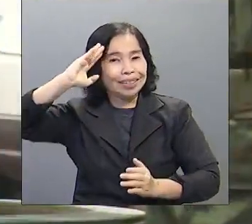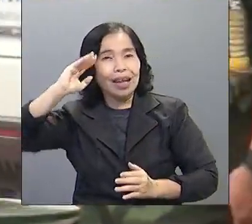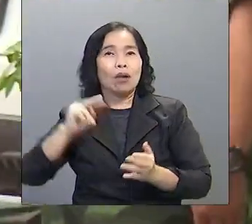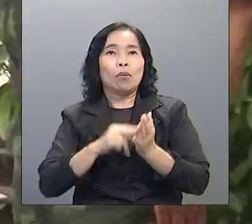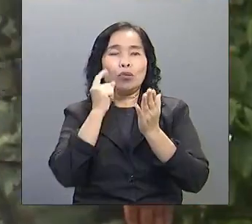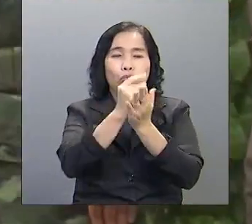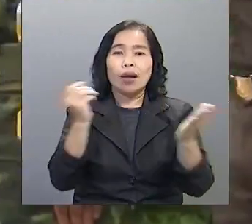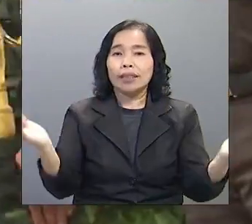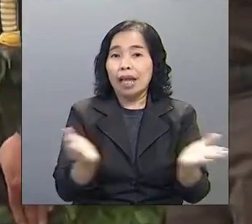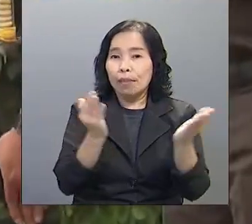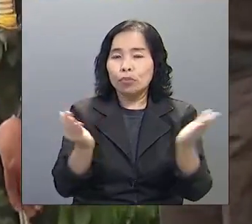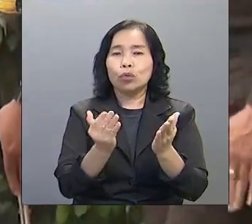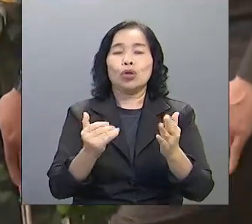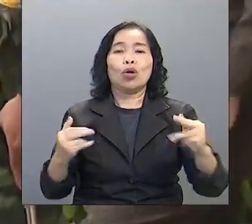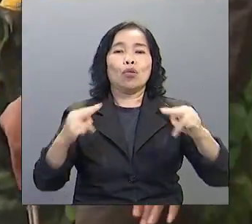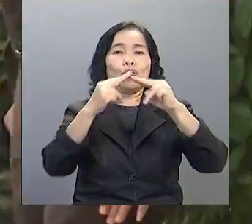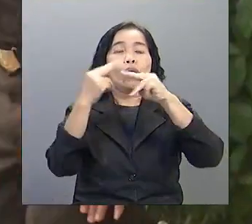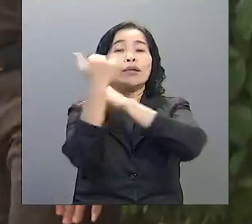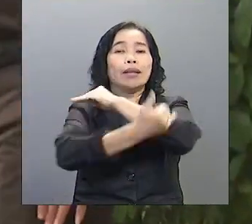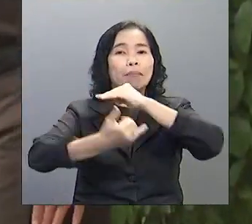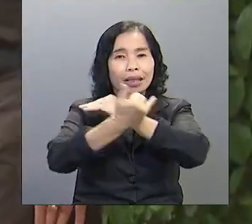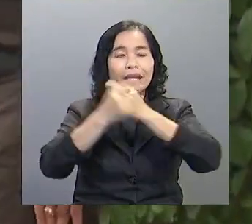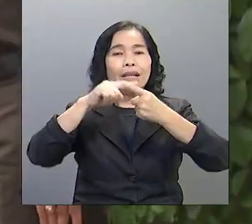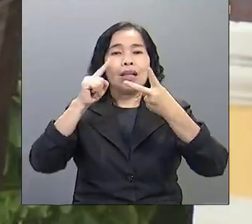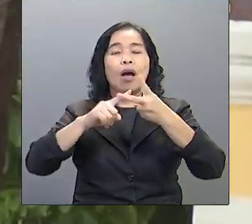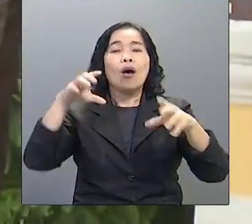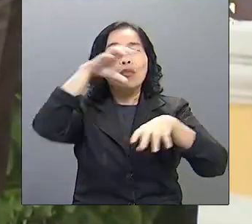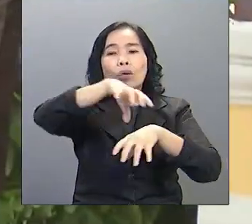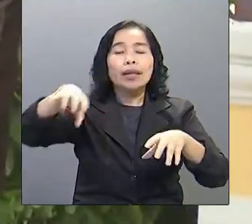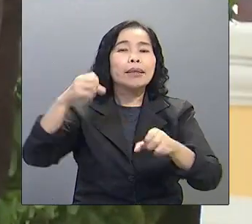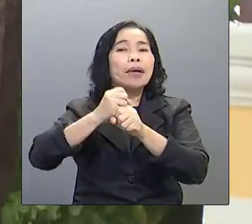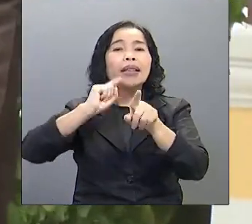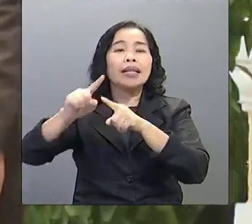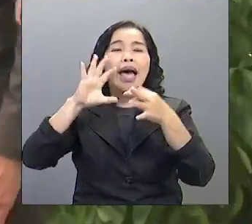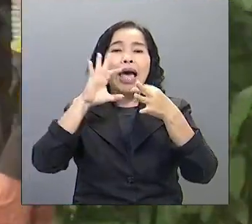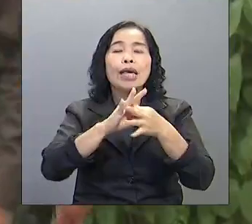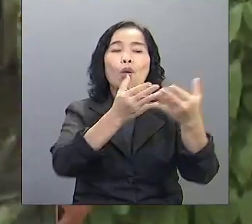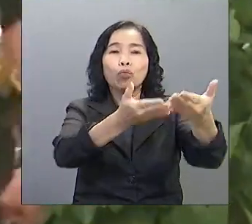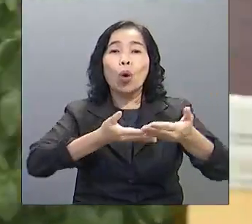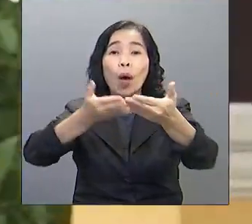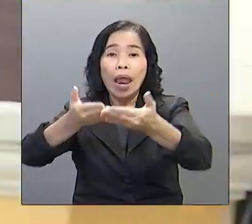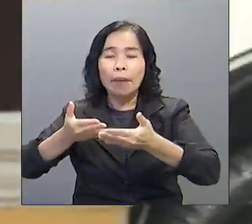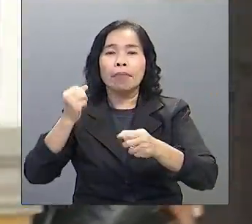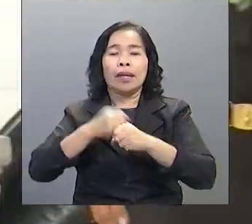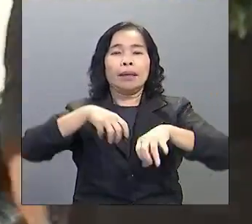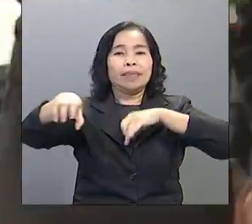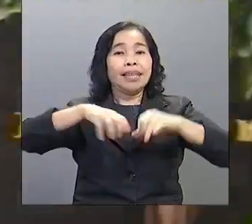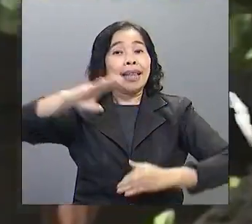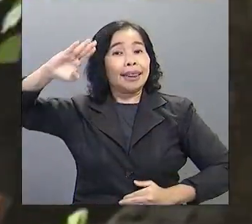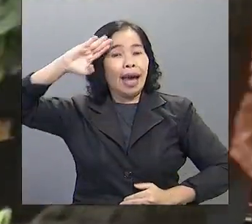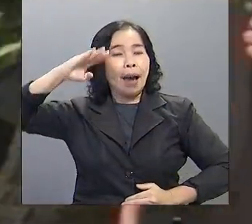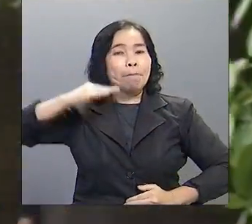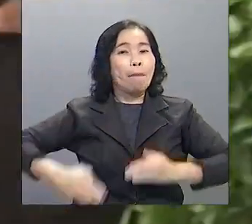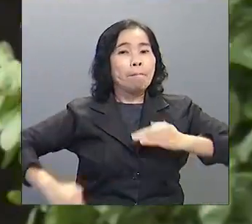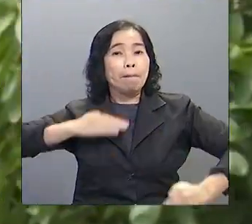สนับสนุนกระทรวงการต่างประเทศและหน่วยงานที่เกี่ยวข้องกับการต้อนรับการจัดทหารกองเกียรติยศการดูแลความปลอ